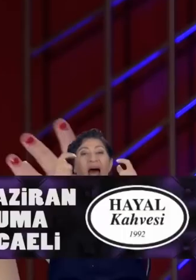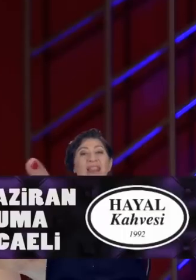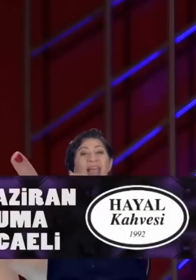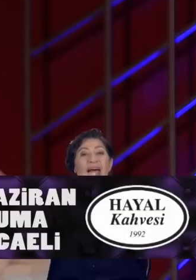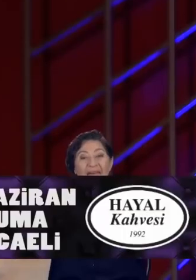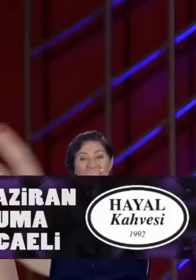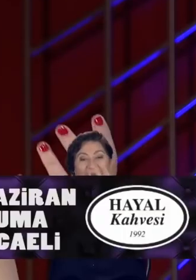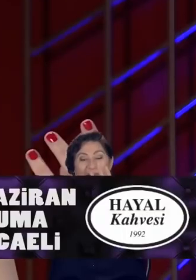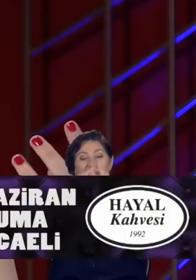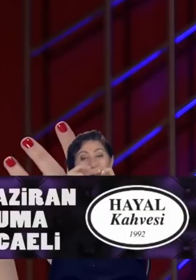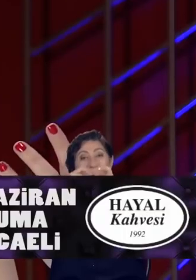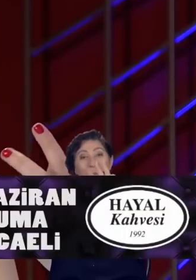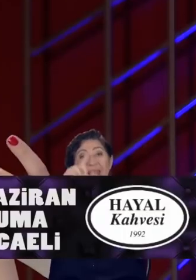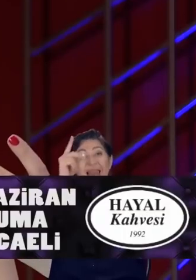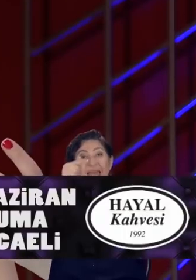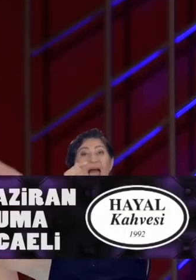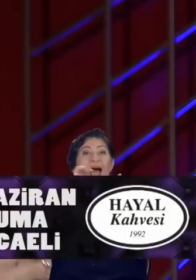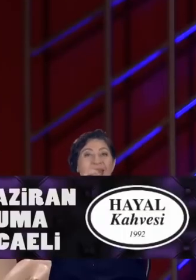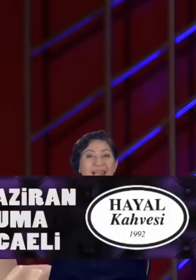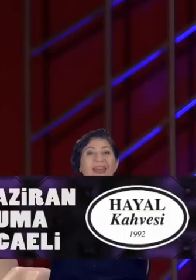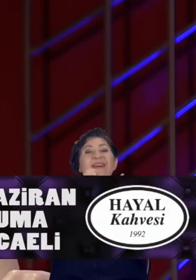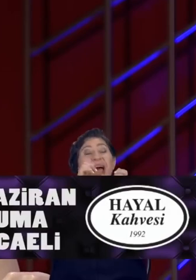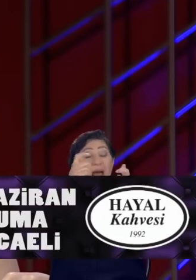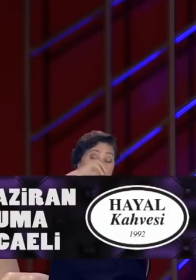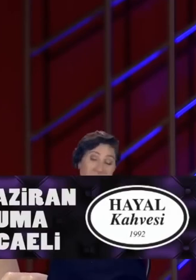çekilen aile ve akraba görüntüleri.